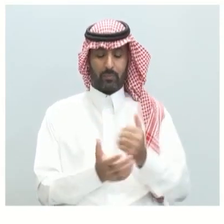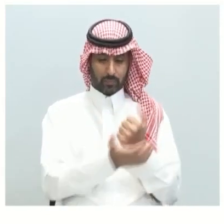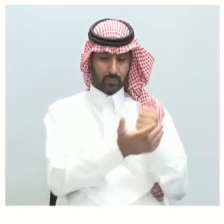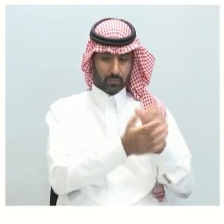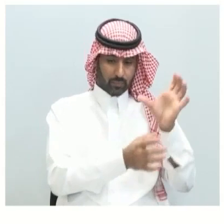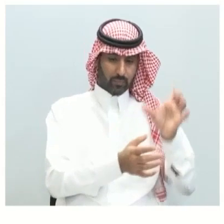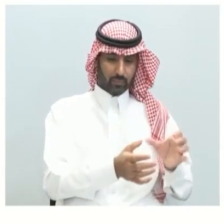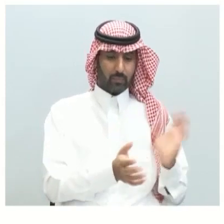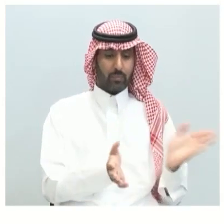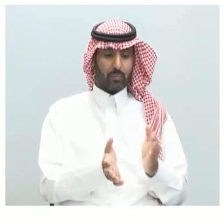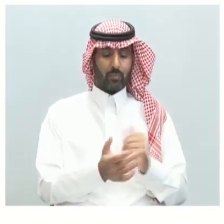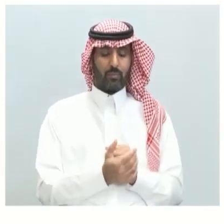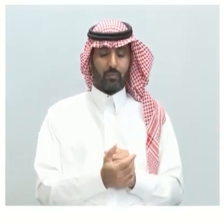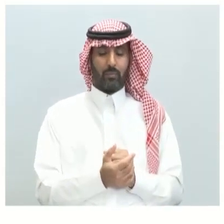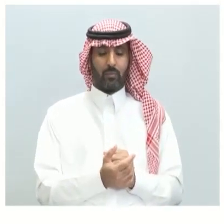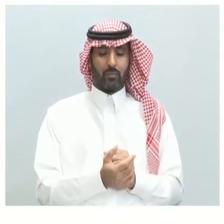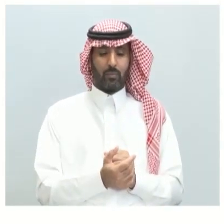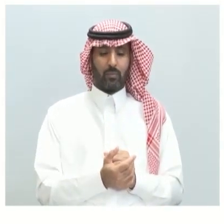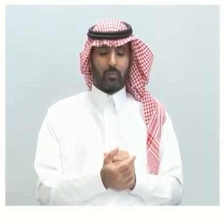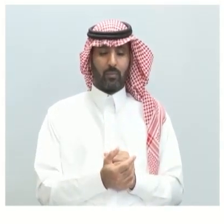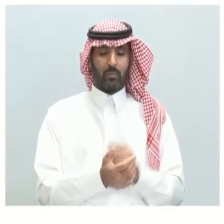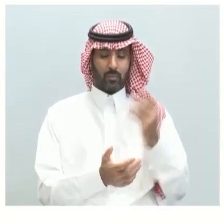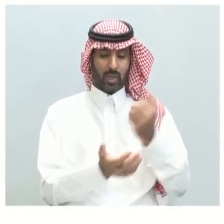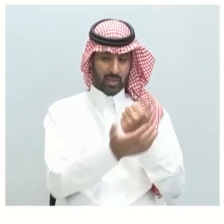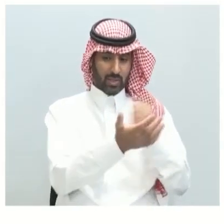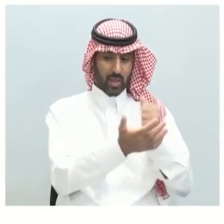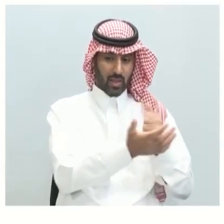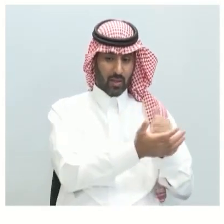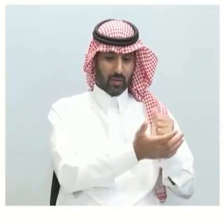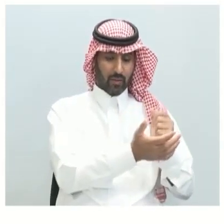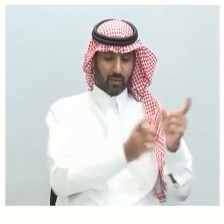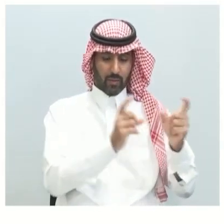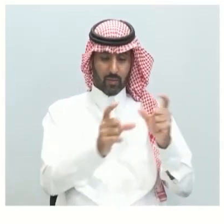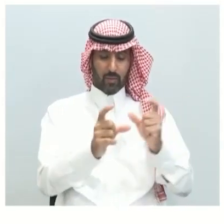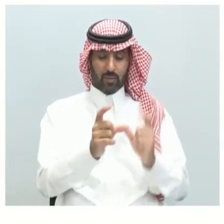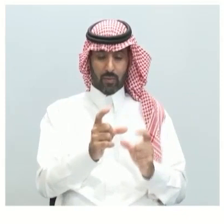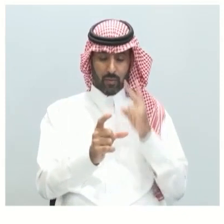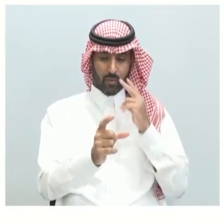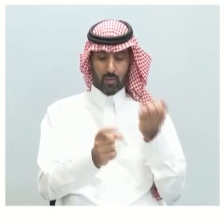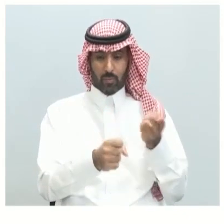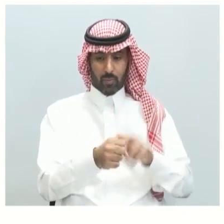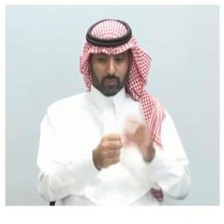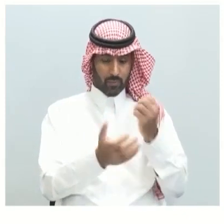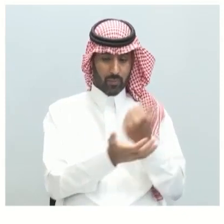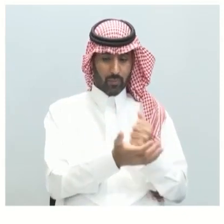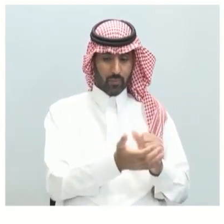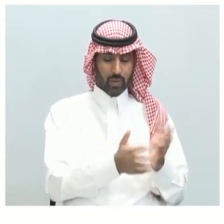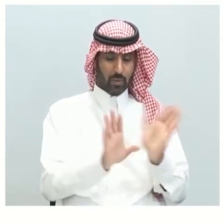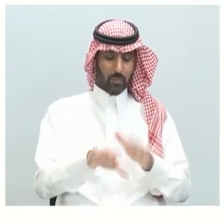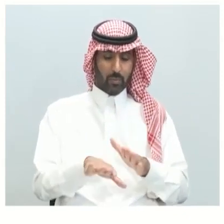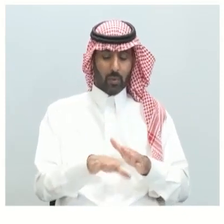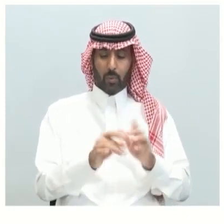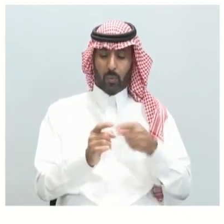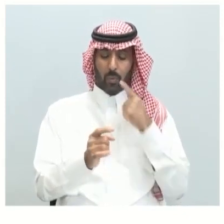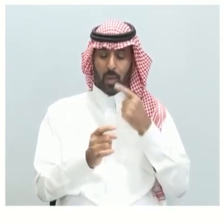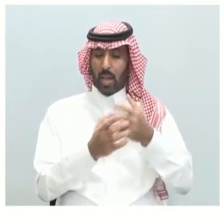ذلك تقوم بالتعويض تحذف الوحدات المتكرره يتبقى لدي